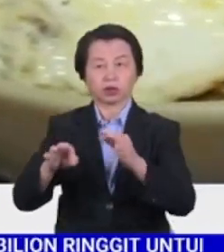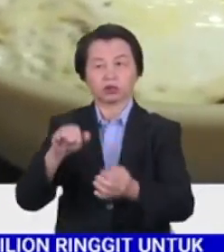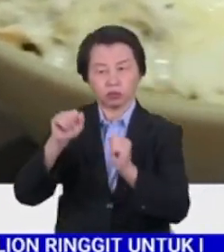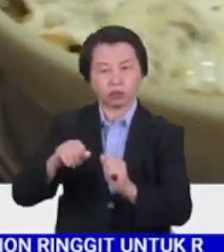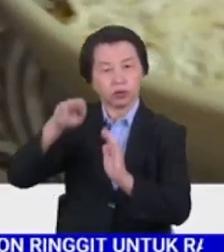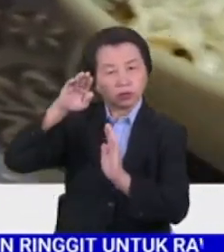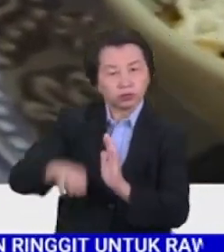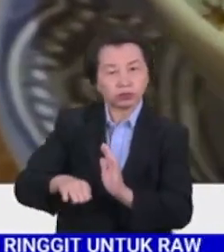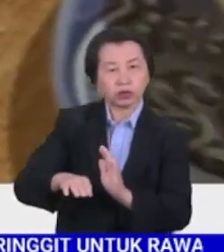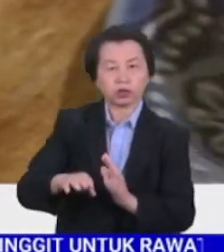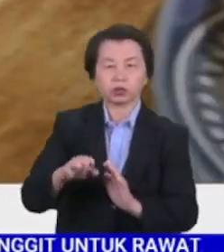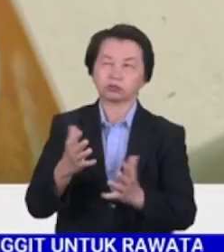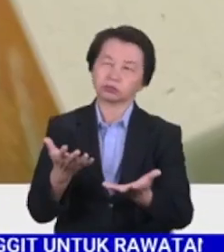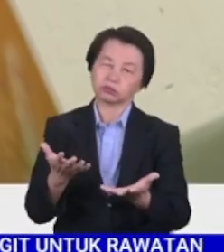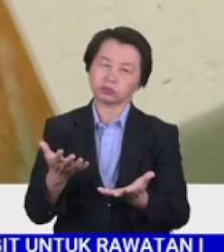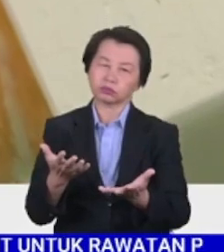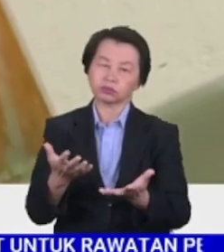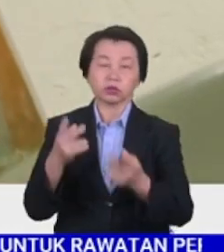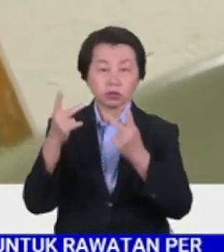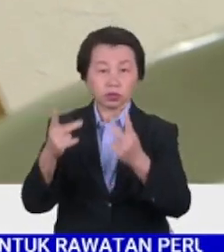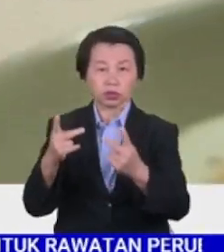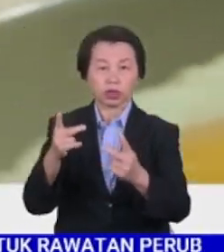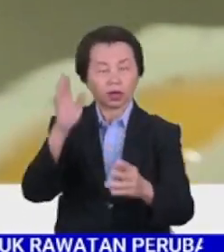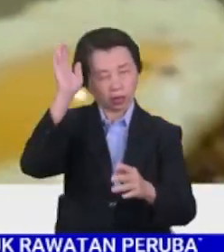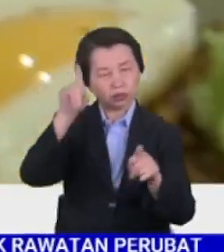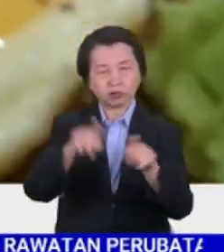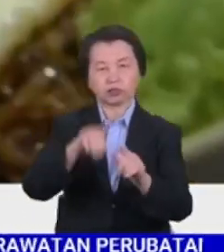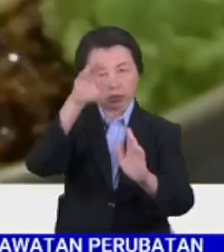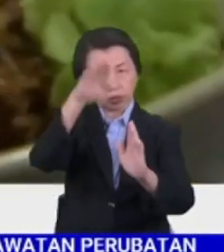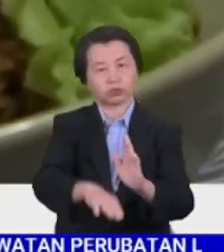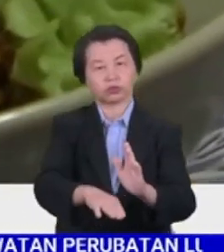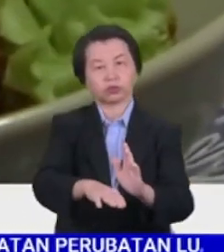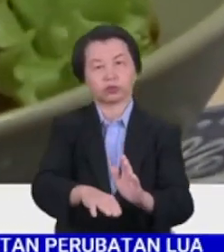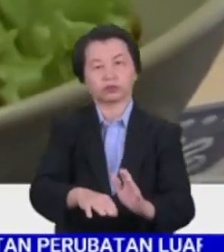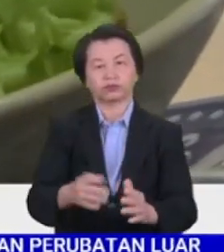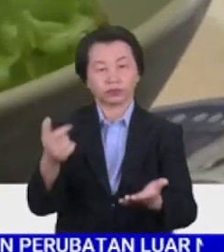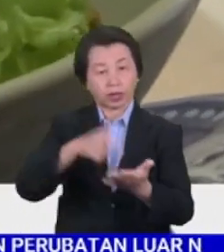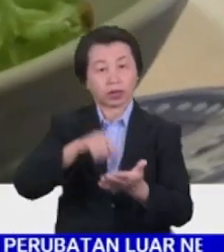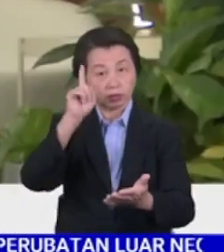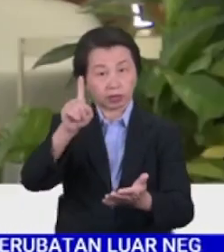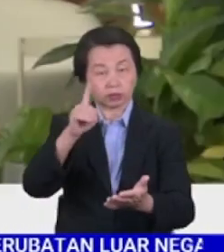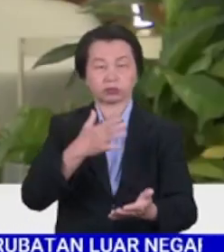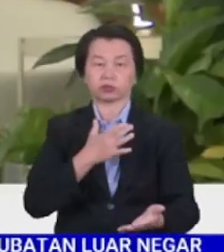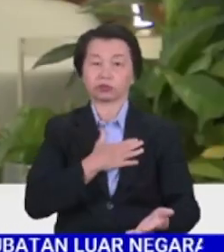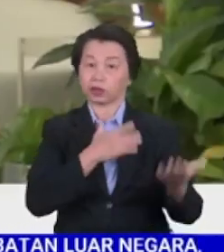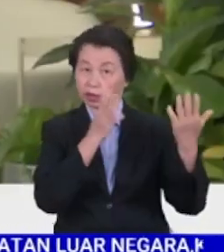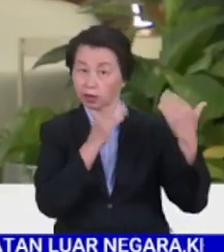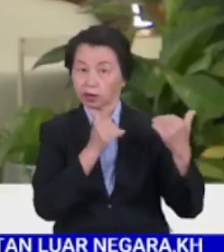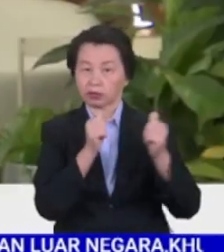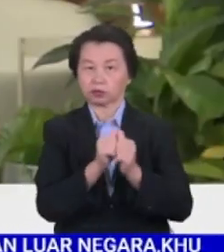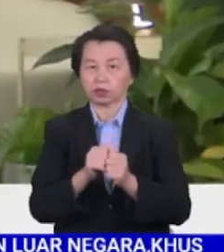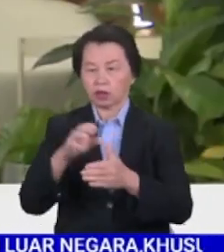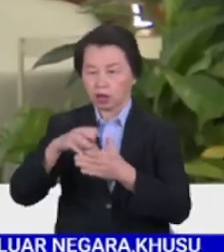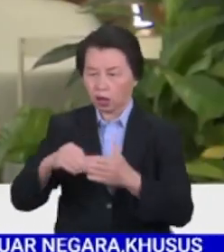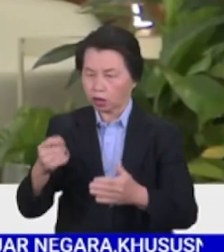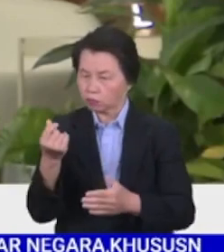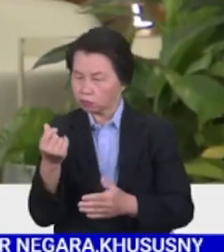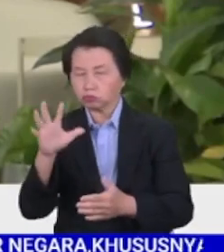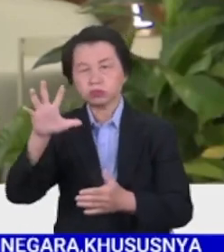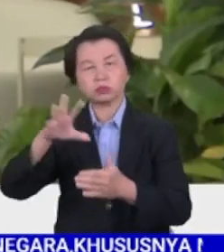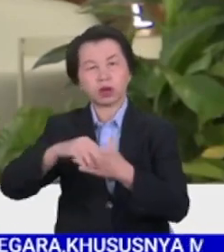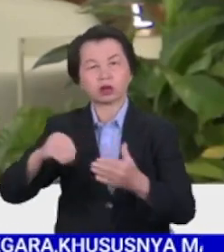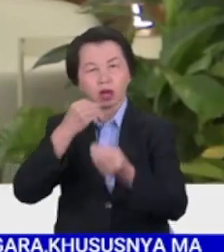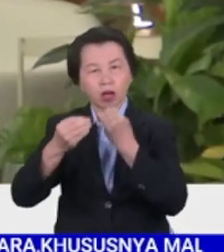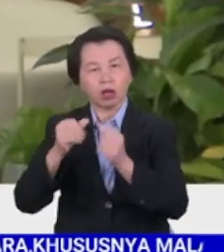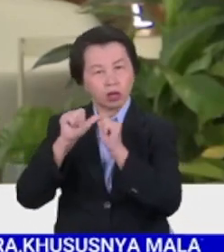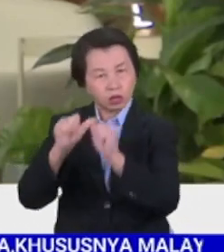diturunkan, for me automatic di kedai akan menurunkan harga. Satu lagi yang saya harapkan, yang dengan harga RM5, harga menu Rahman